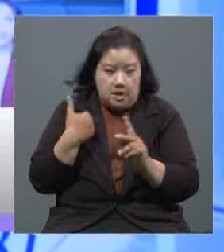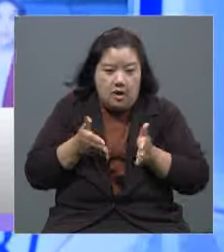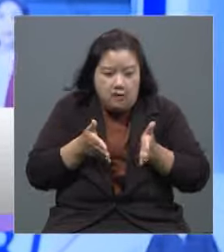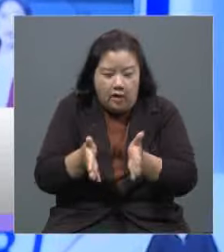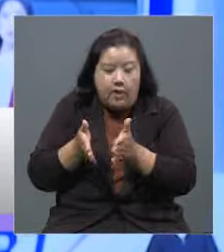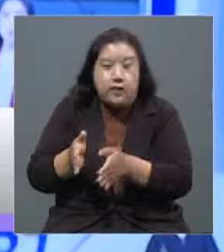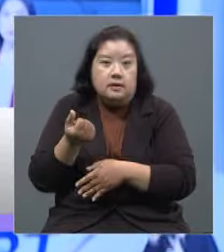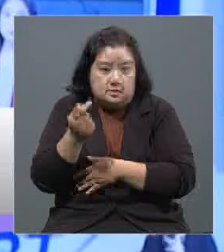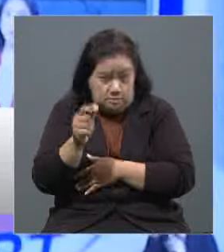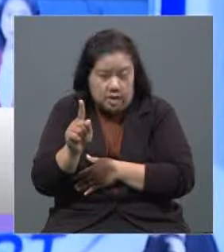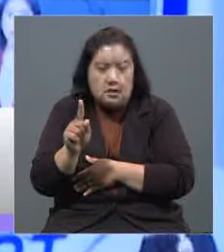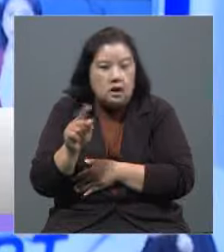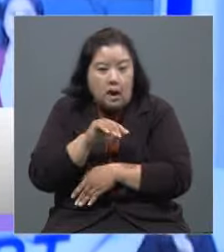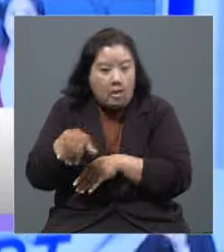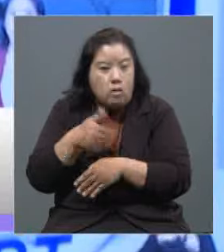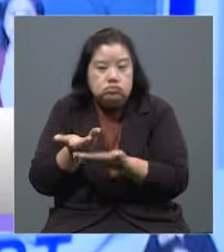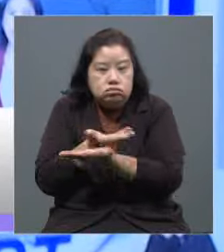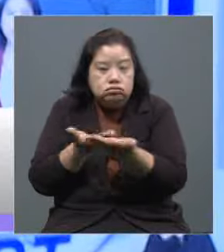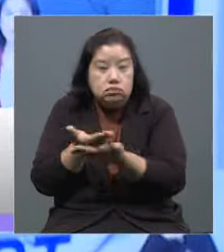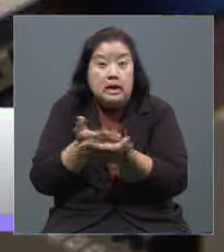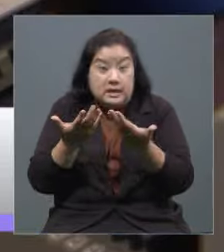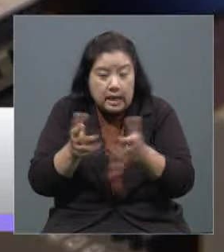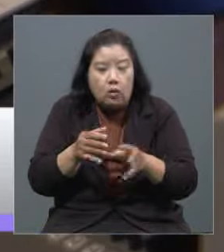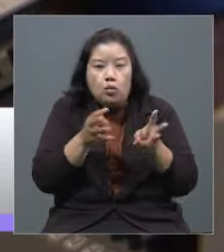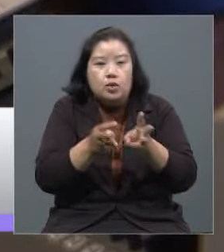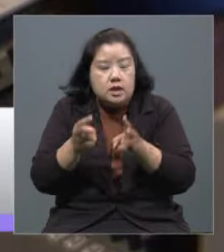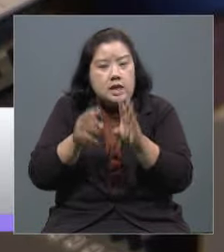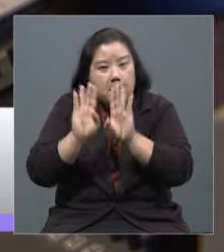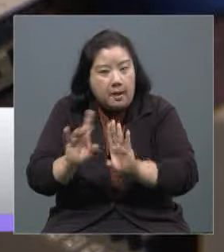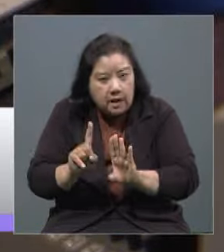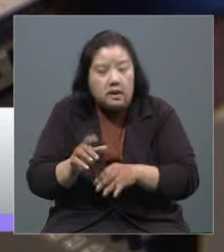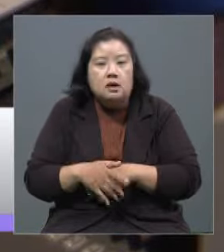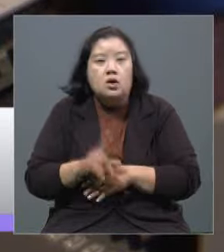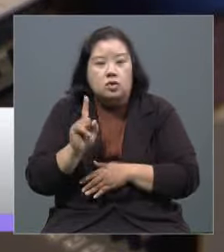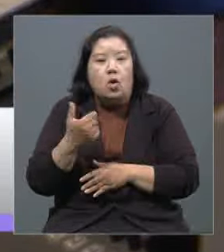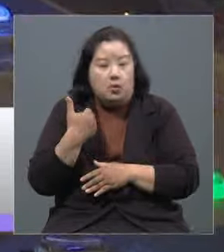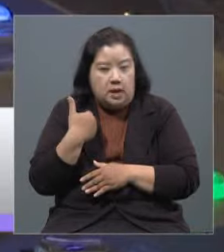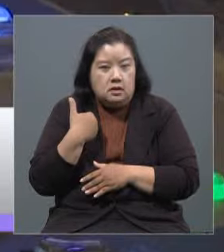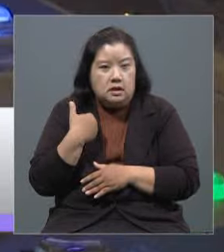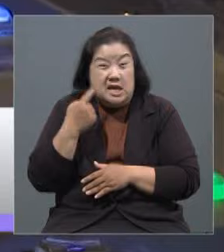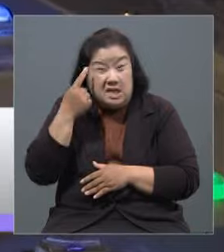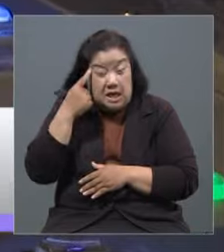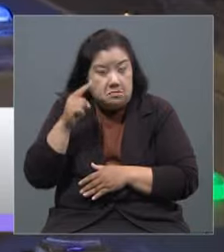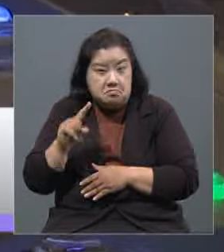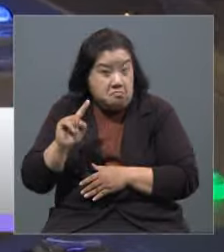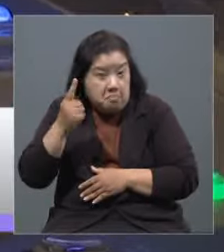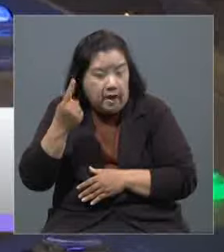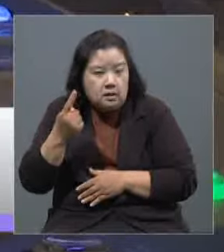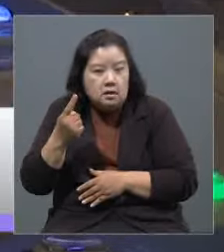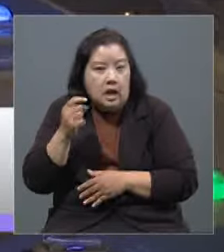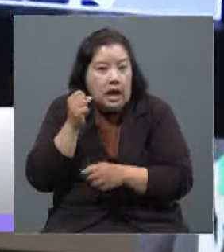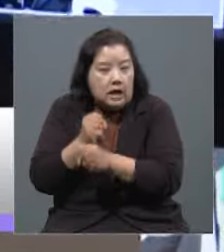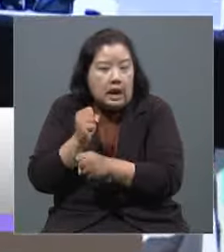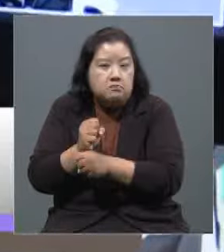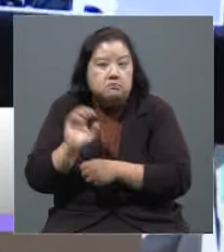านที่เกี่ยวข้องอีกครั้งหนึ่งแต่บอกว่ารูปแบบเนี่ยจะเป็นการปรับผังนะไม่ได้เป็นการตั้งขึ้นมาใหม ่ และมองว่าถ้าห